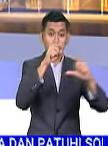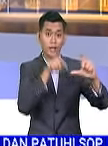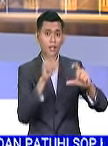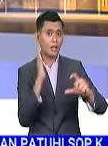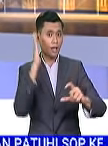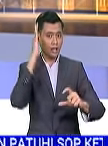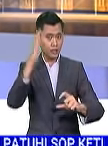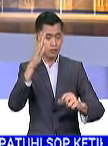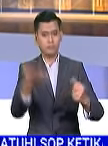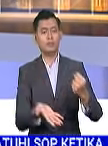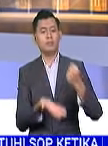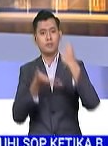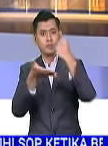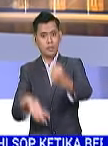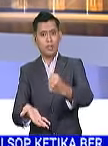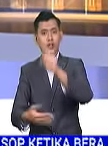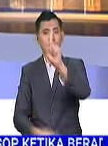DBKL memperuntukkan sebanyak